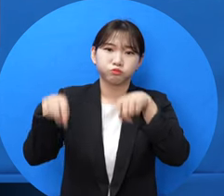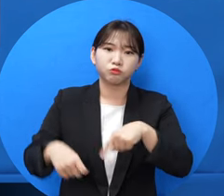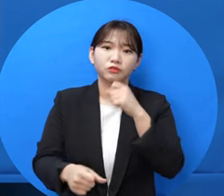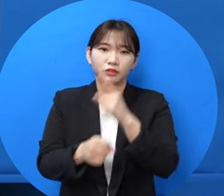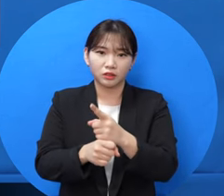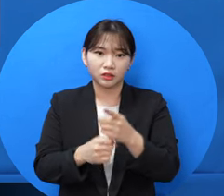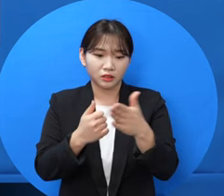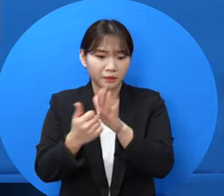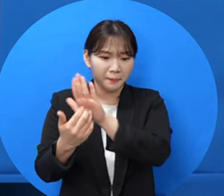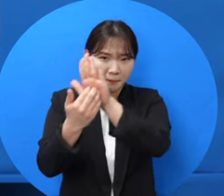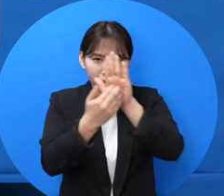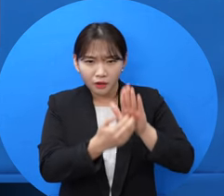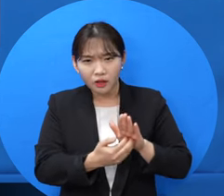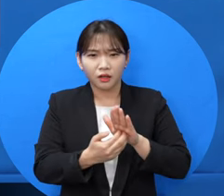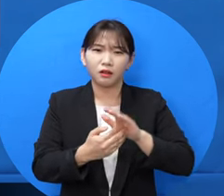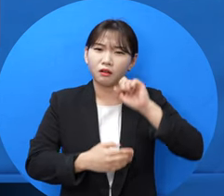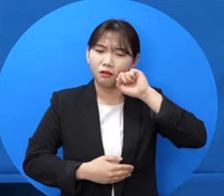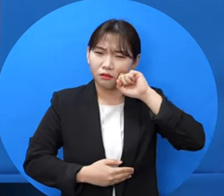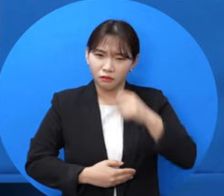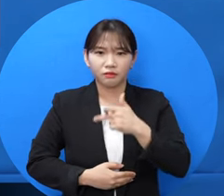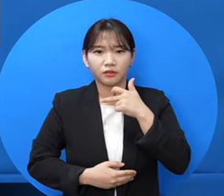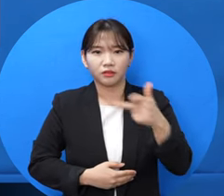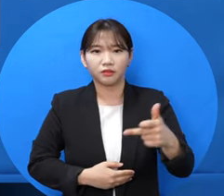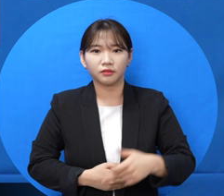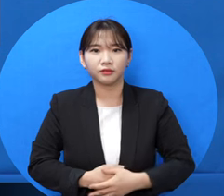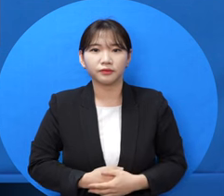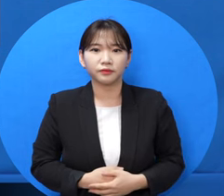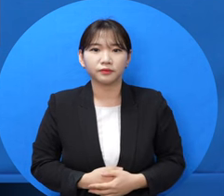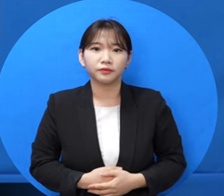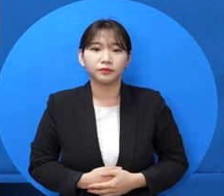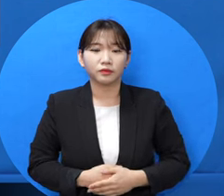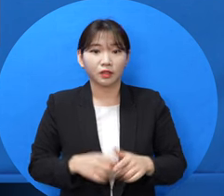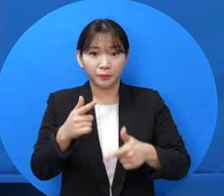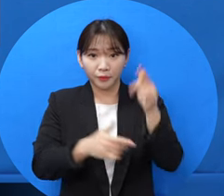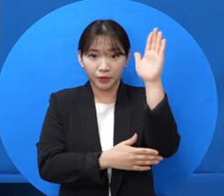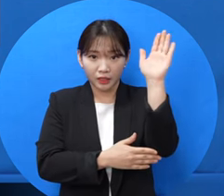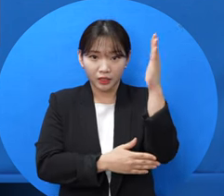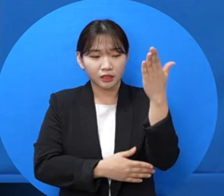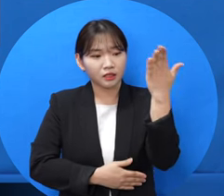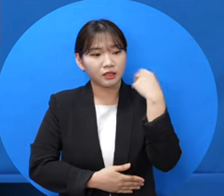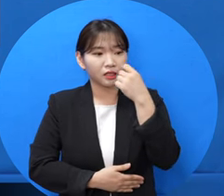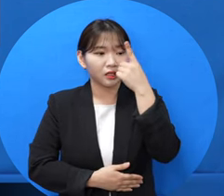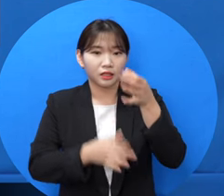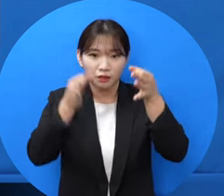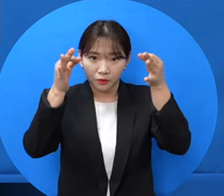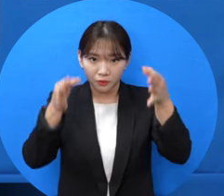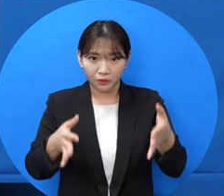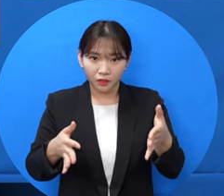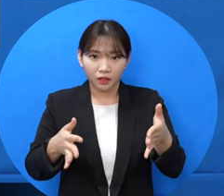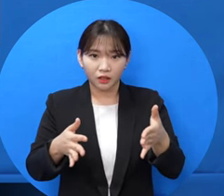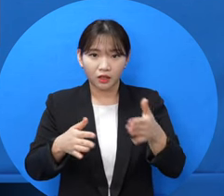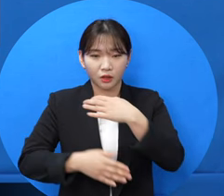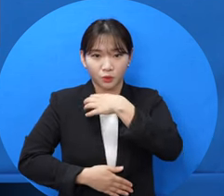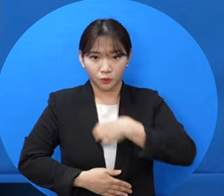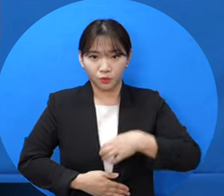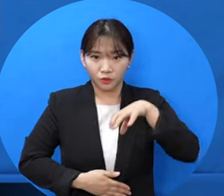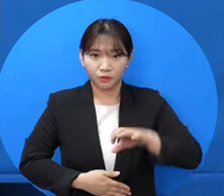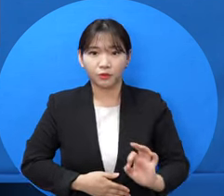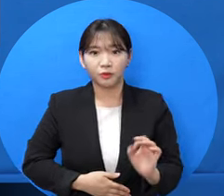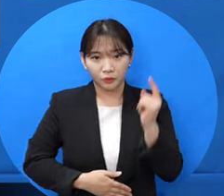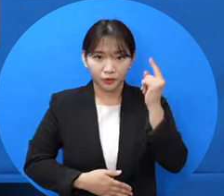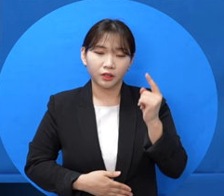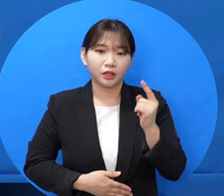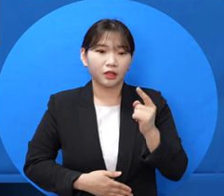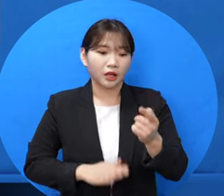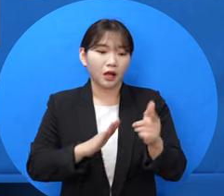이어서 대응에 어려움이 대단히 큰 상황입니다 우리시는 제가 한달 여 동안 동행 정복